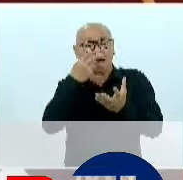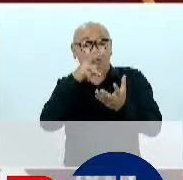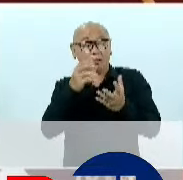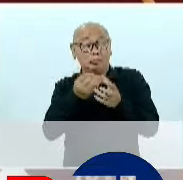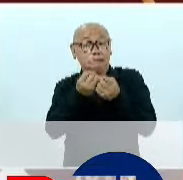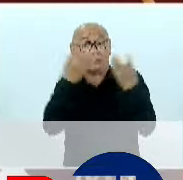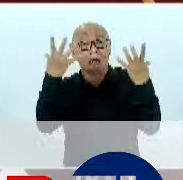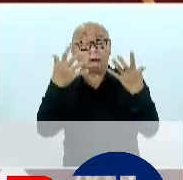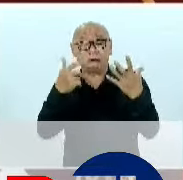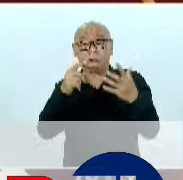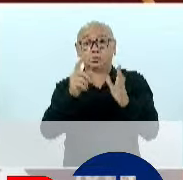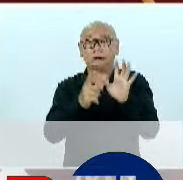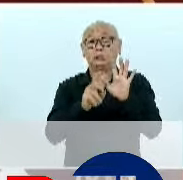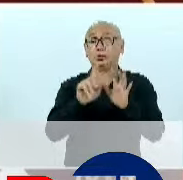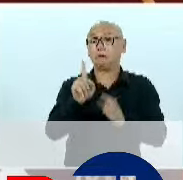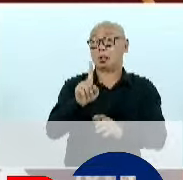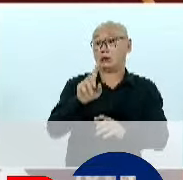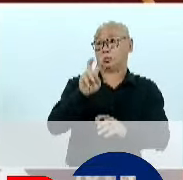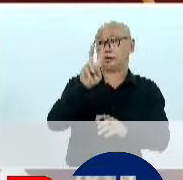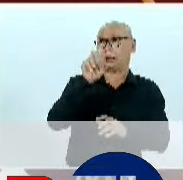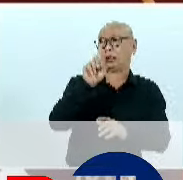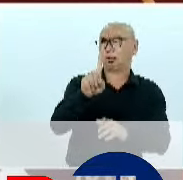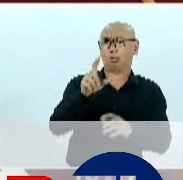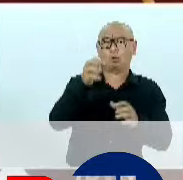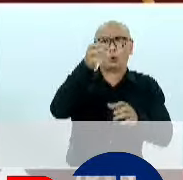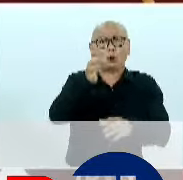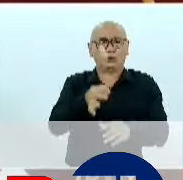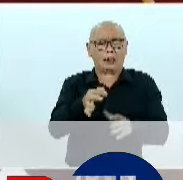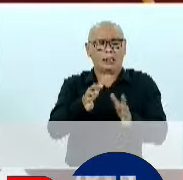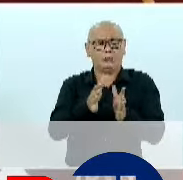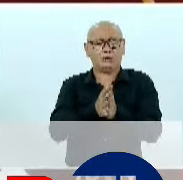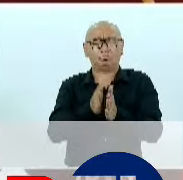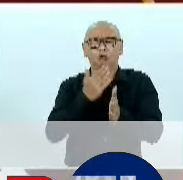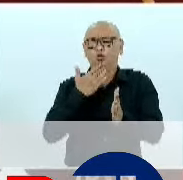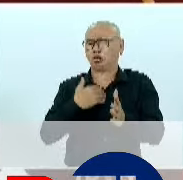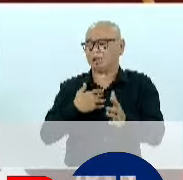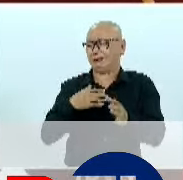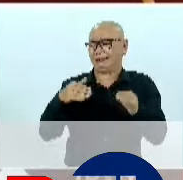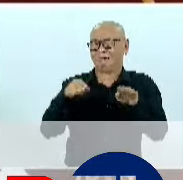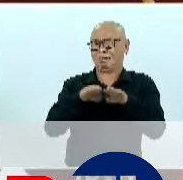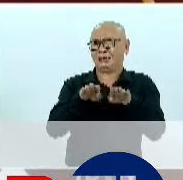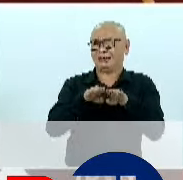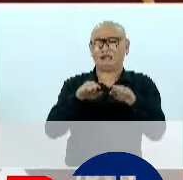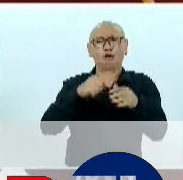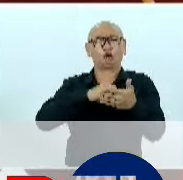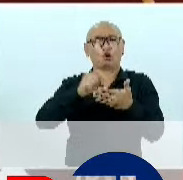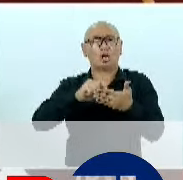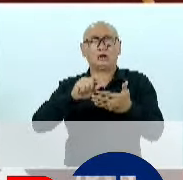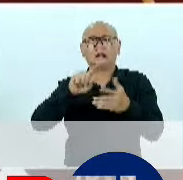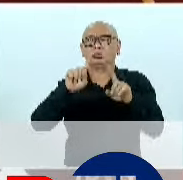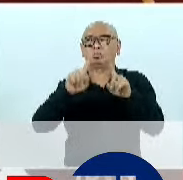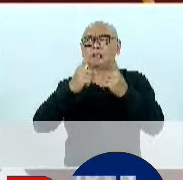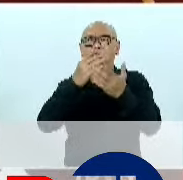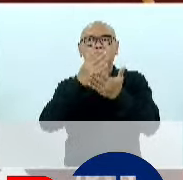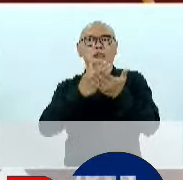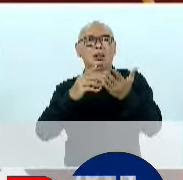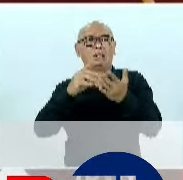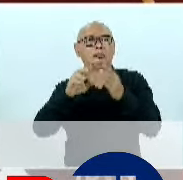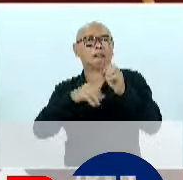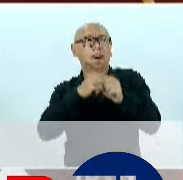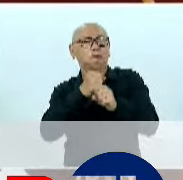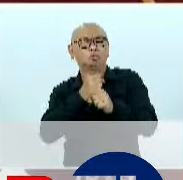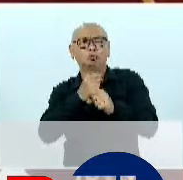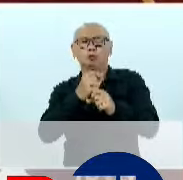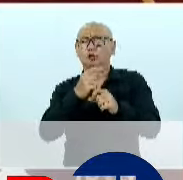mana satu kota Bahkan punya rata-rata lama sekolah 11,eng tahun sementara